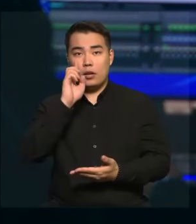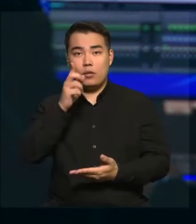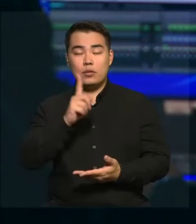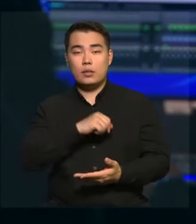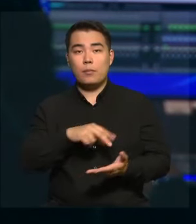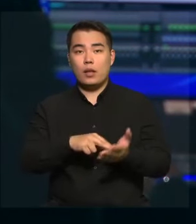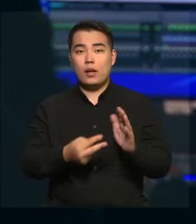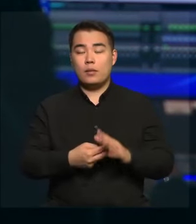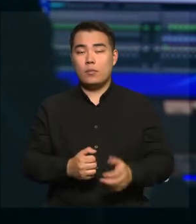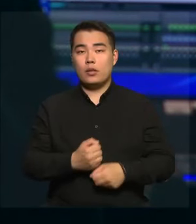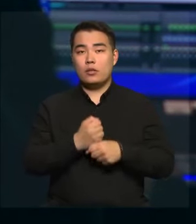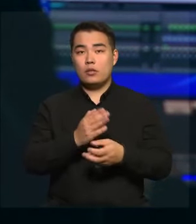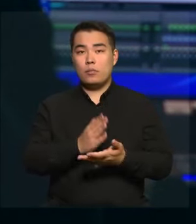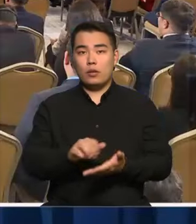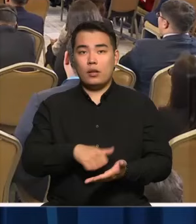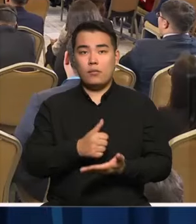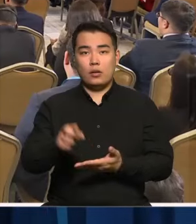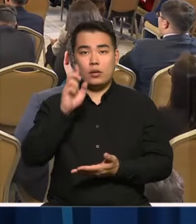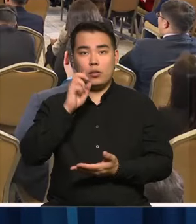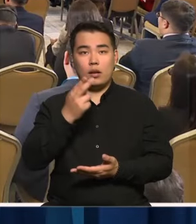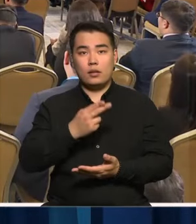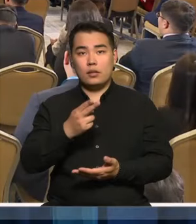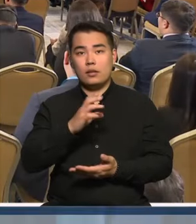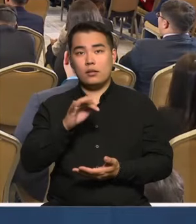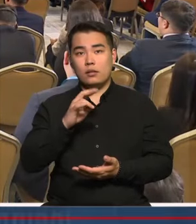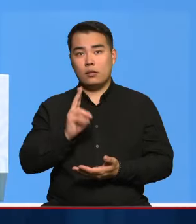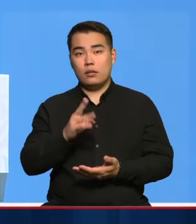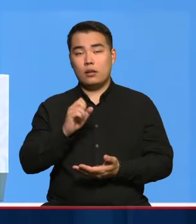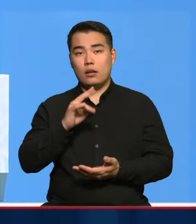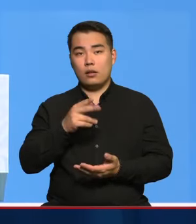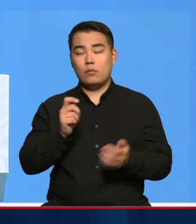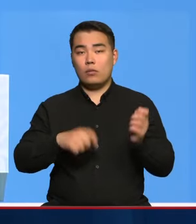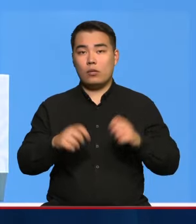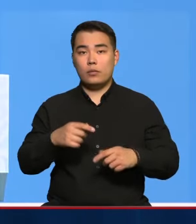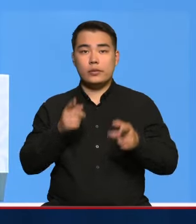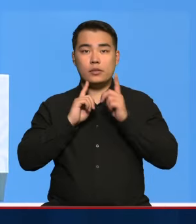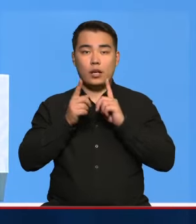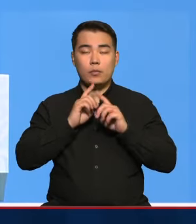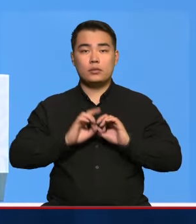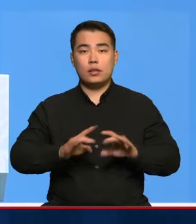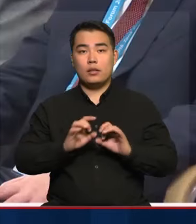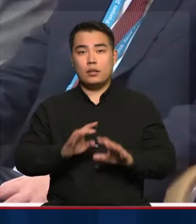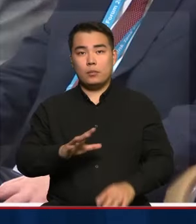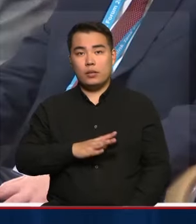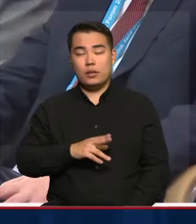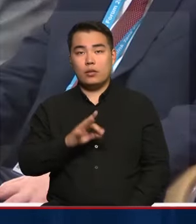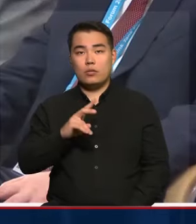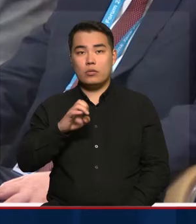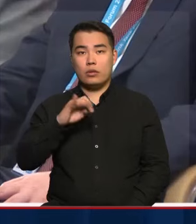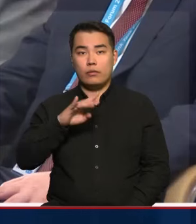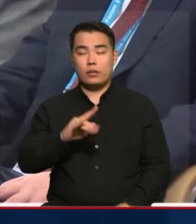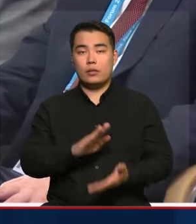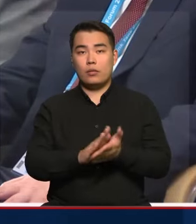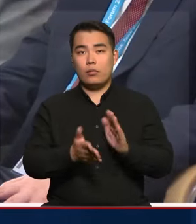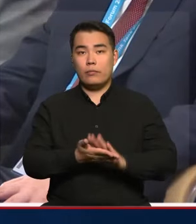қонымды жоспарын қолдайды. Мемлекет басшысы Астана Синг Танк форумының пленарлық отырысында осылай деді. Конструктивті